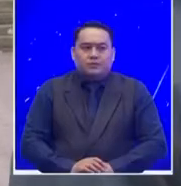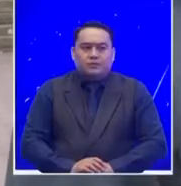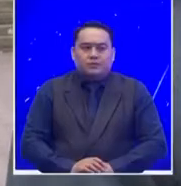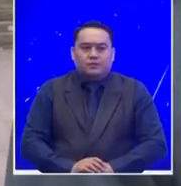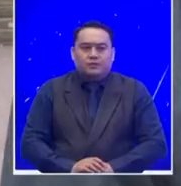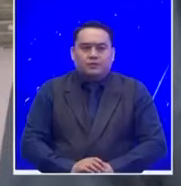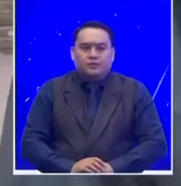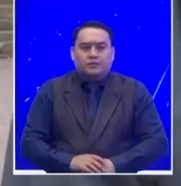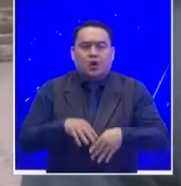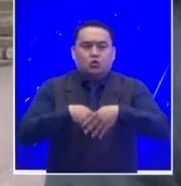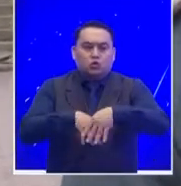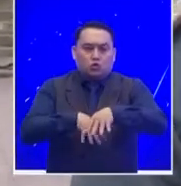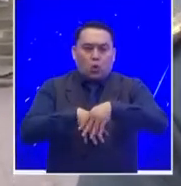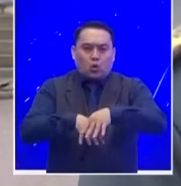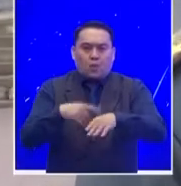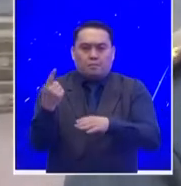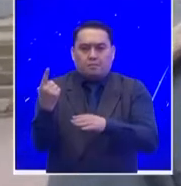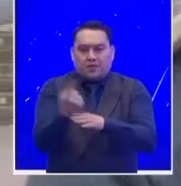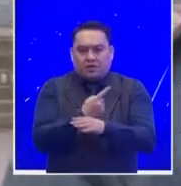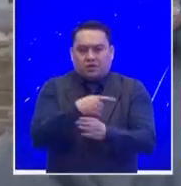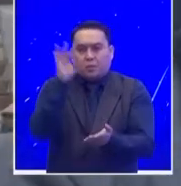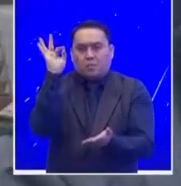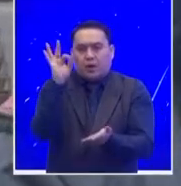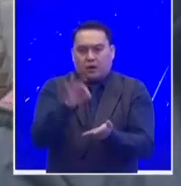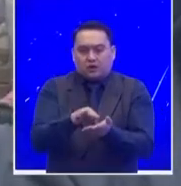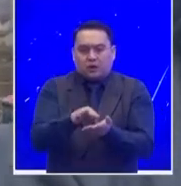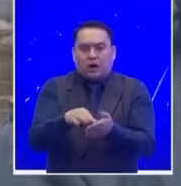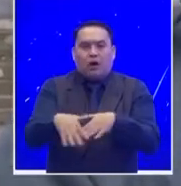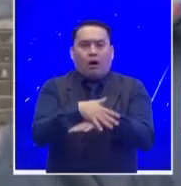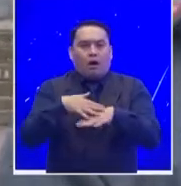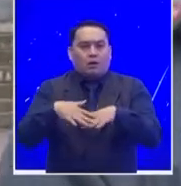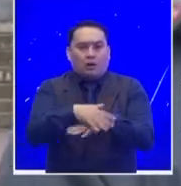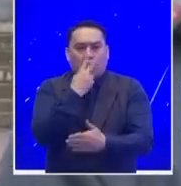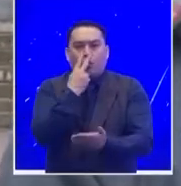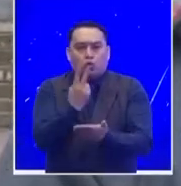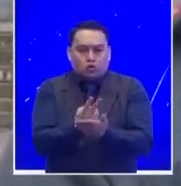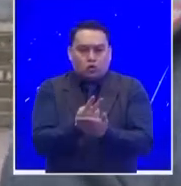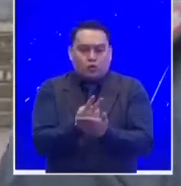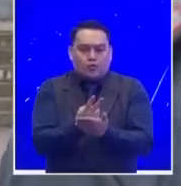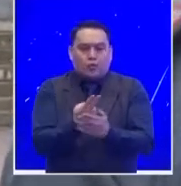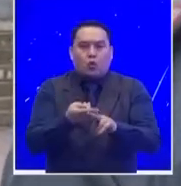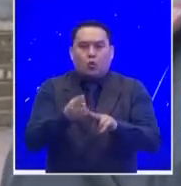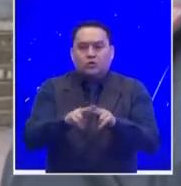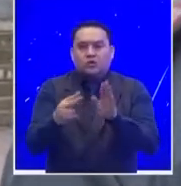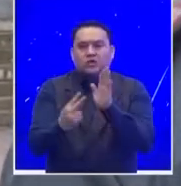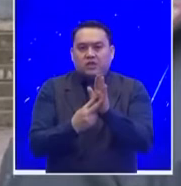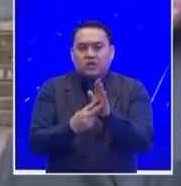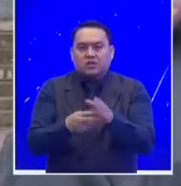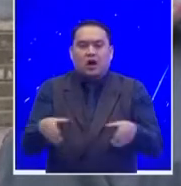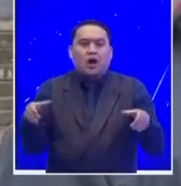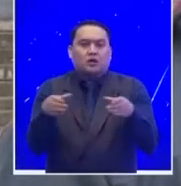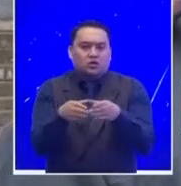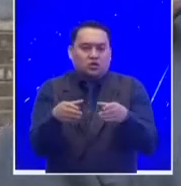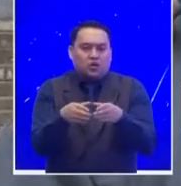100 өткен шерудің ең алдыңғы мақсаты ол бүкіл халыққа көрсету. Осындай 8-ші атқыштар